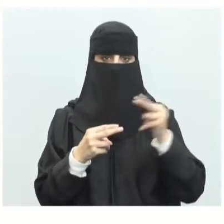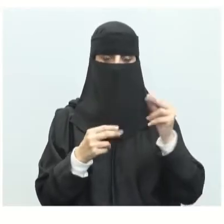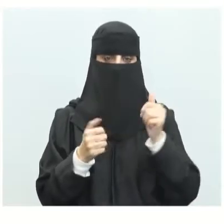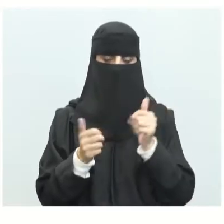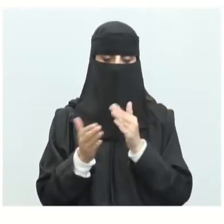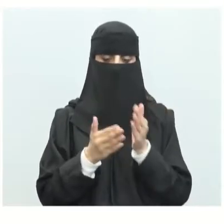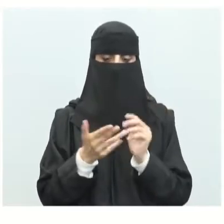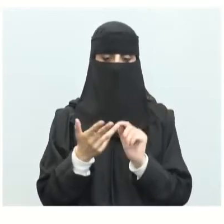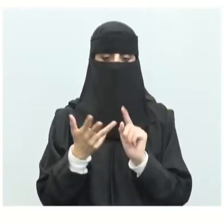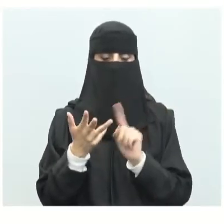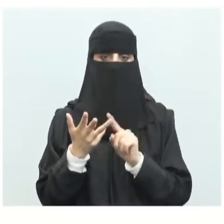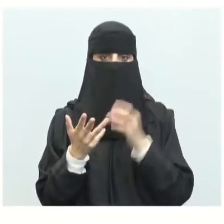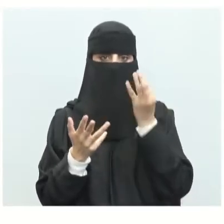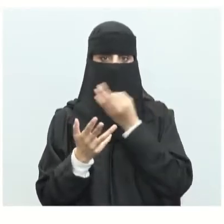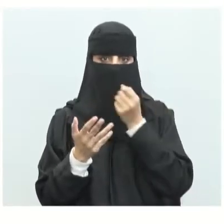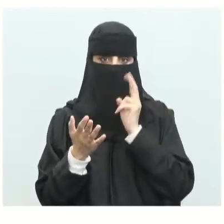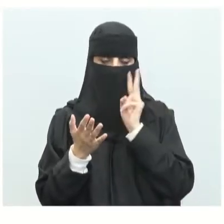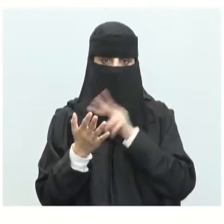سلامه النطق